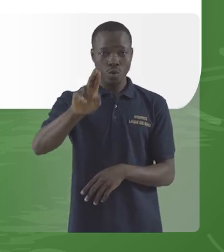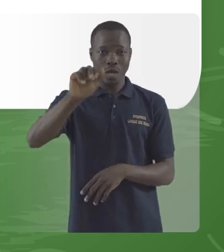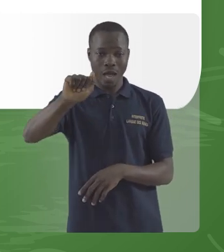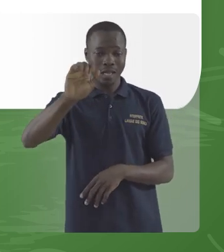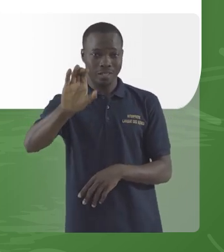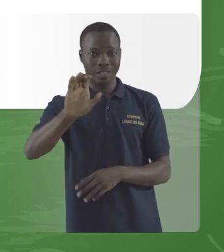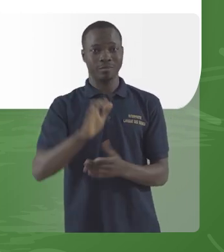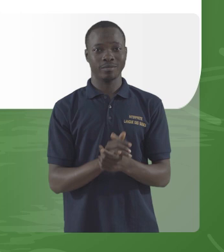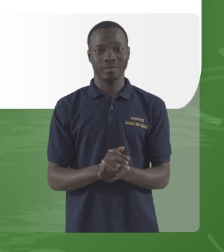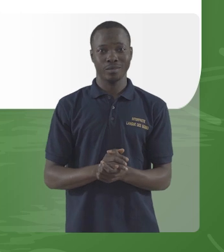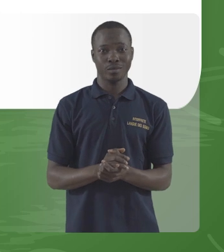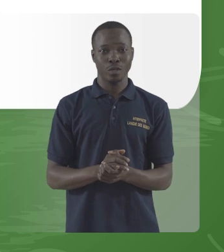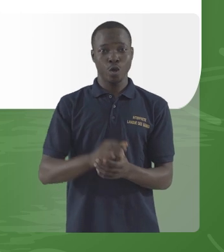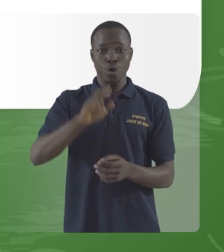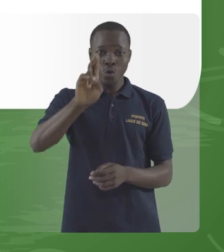UAC,